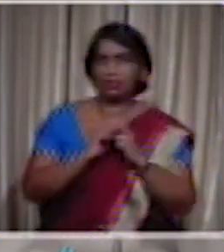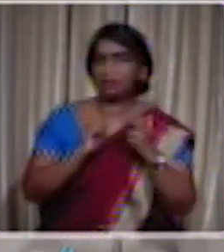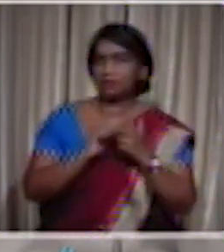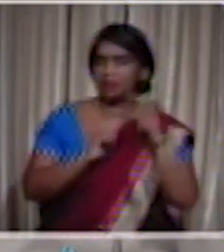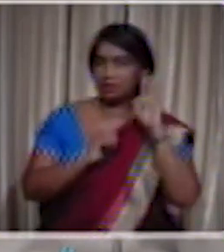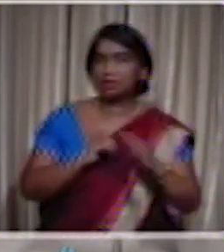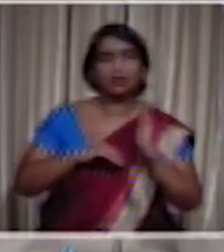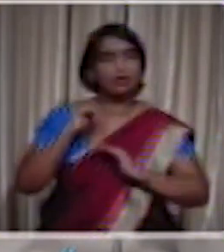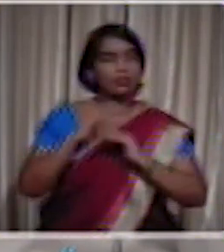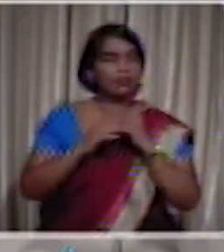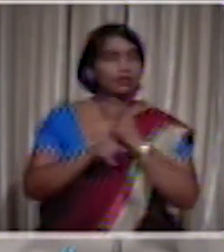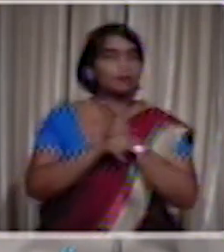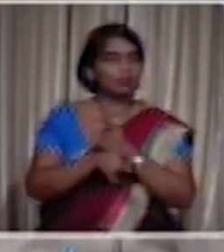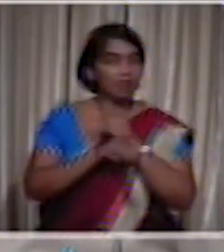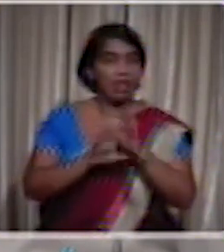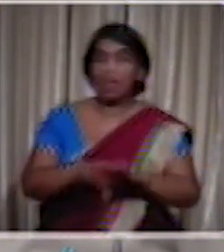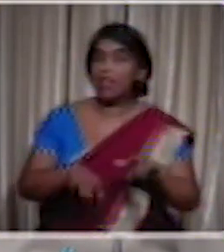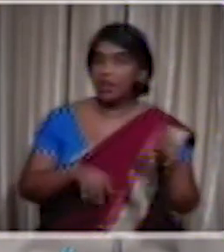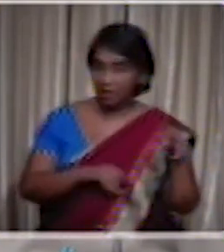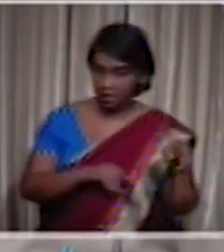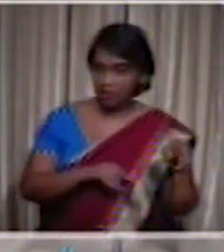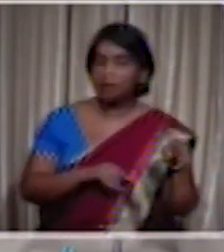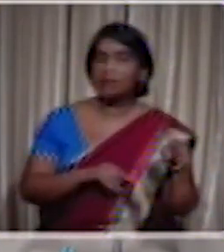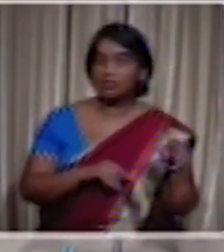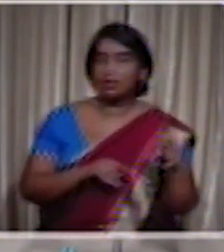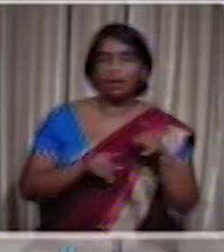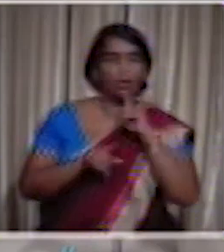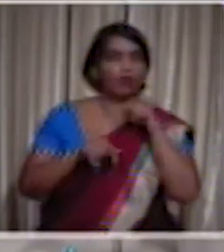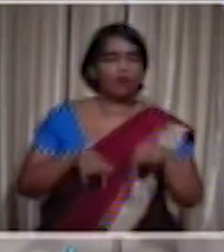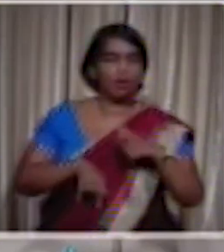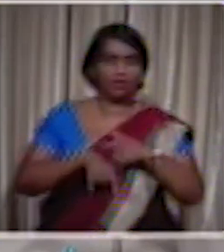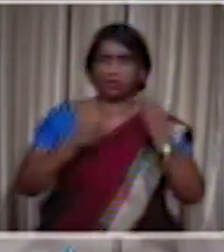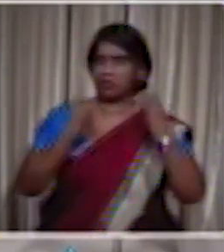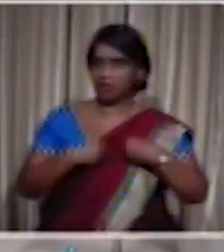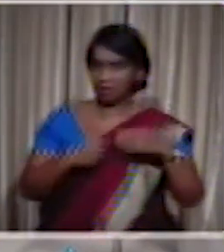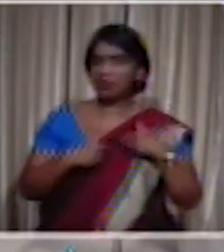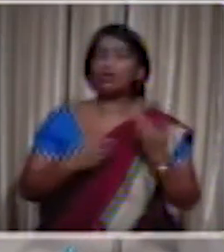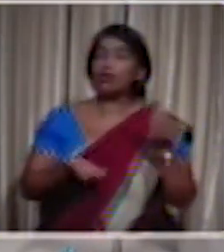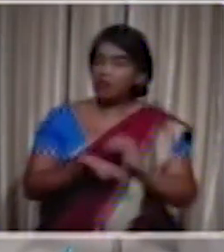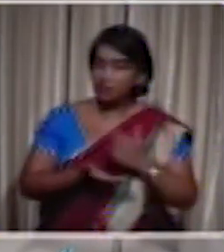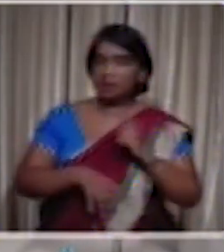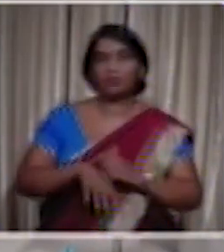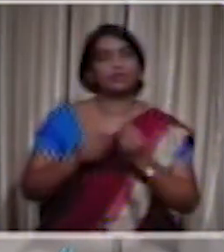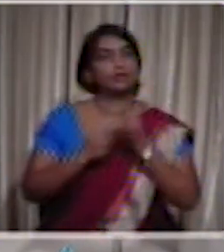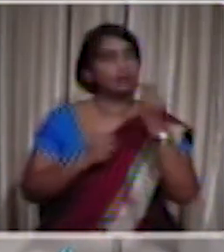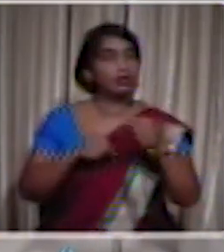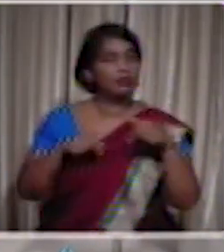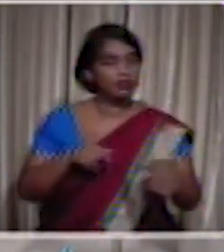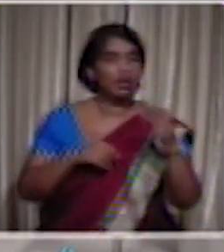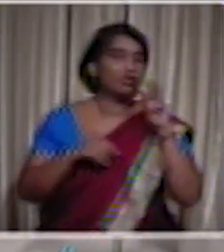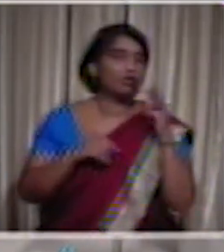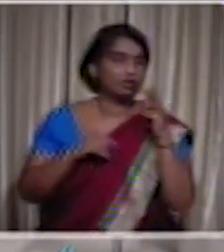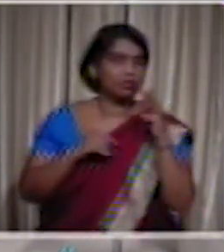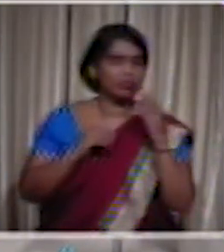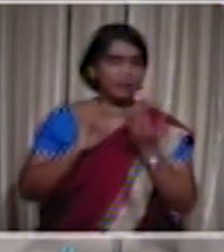නිසා ප්‍රායෝගික විෂයන් කරන්න තිබිච්ච දරුවන් පිරිසකට මේ අවස්ථාව අහිමි වුණා අපි නැවත අවස්ථාව දුන්නා දැන් මේ වෙනකොට 300කට